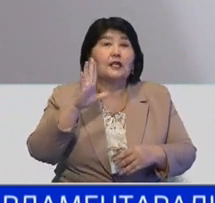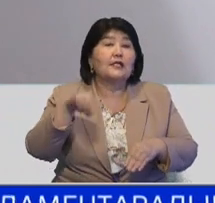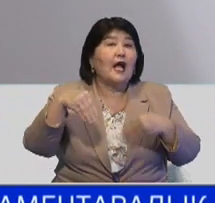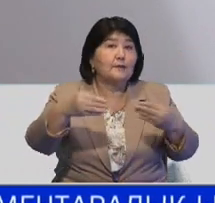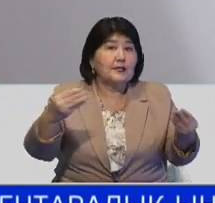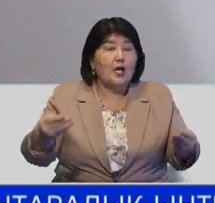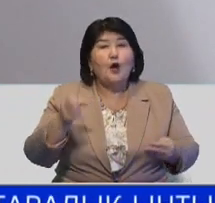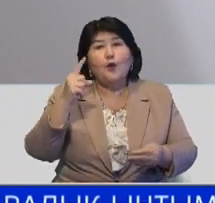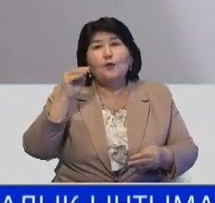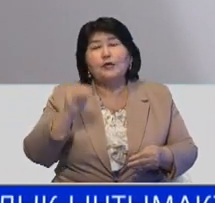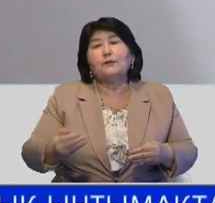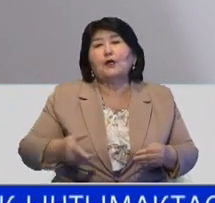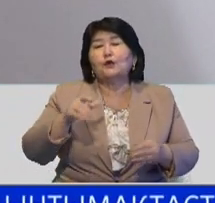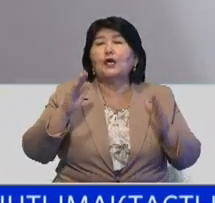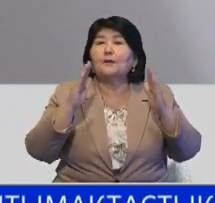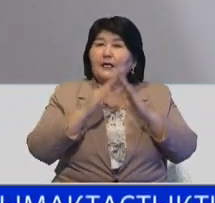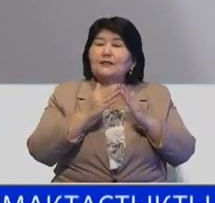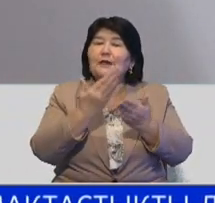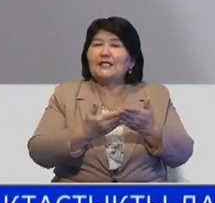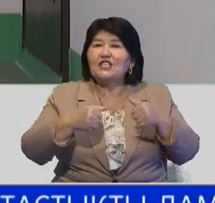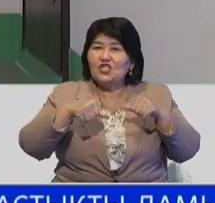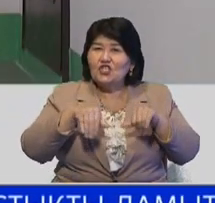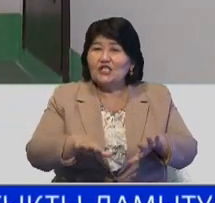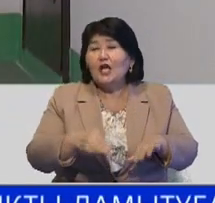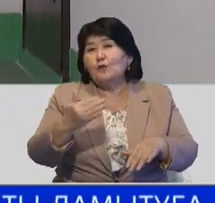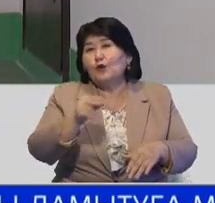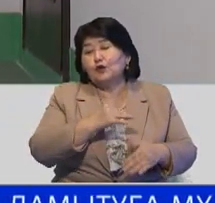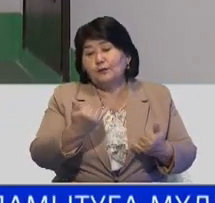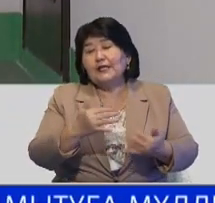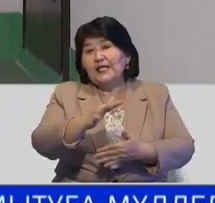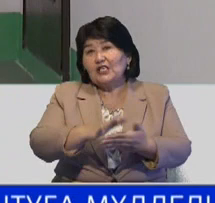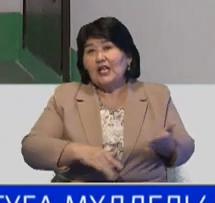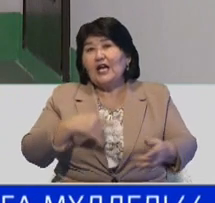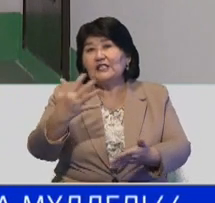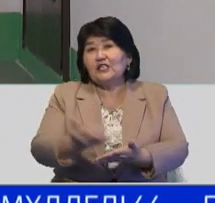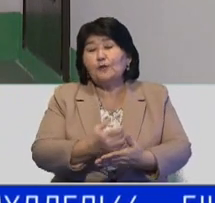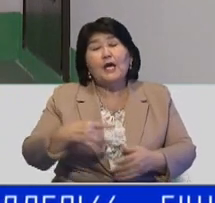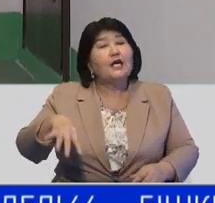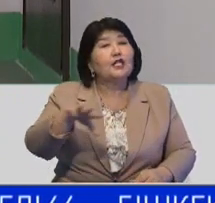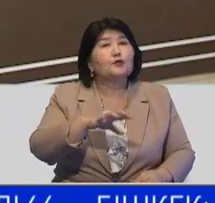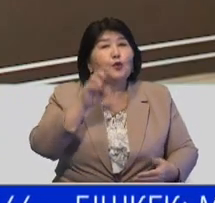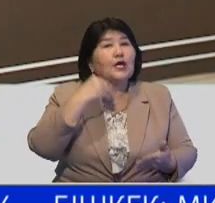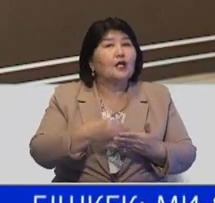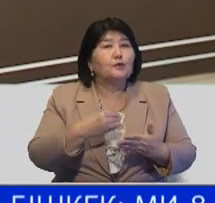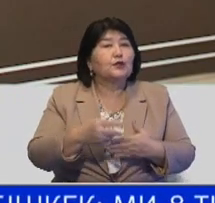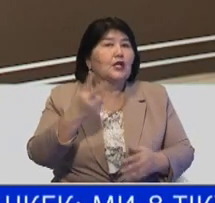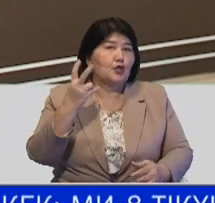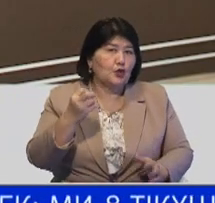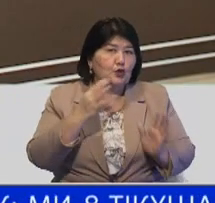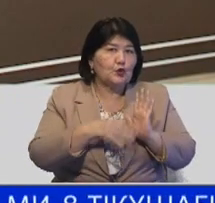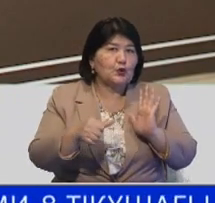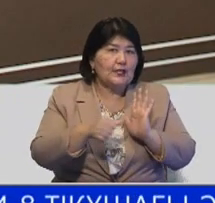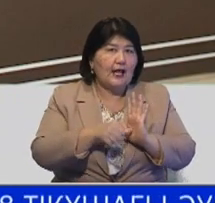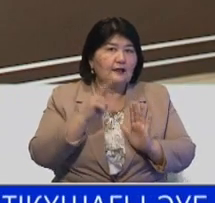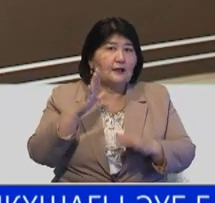табысталып, 11 мың тұрғынның баспана мәселесі шешілді. Бұл жұмыстар биыл да жалғасын таппақ, әзірге республикалық бюджеттен